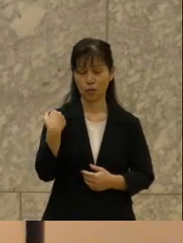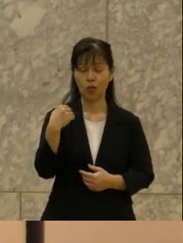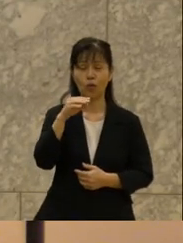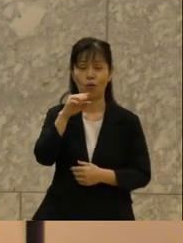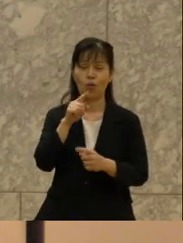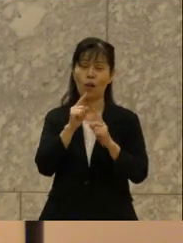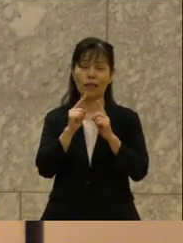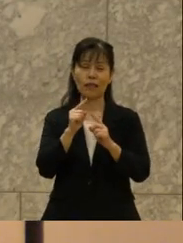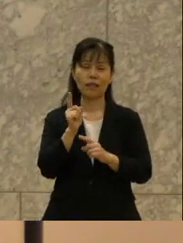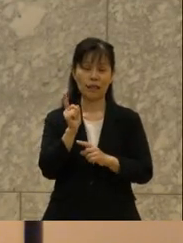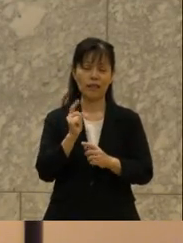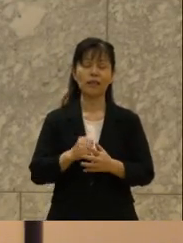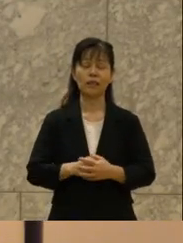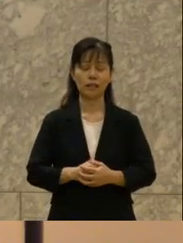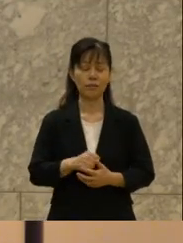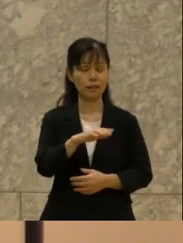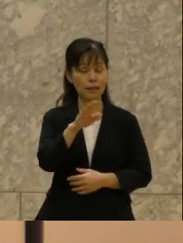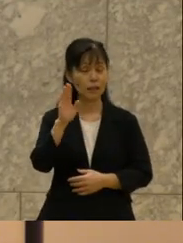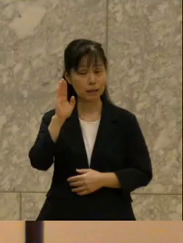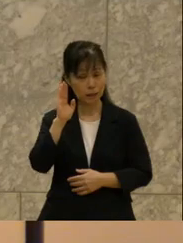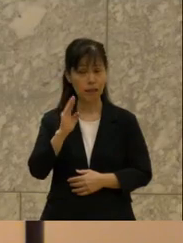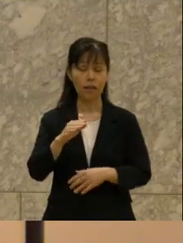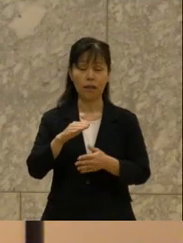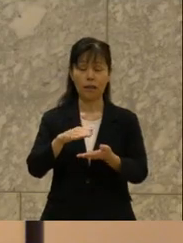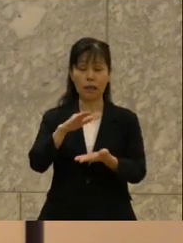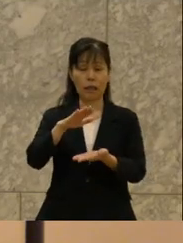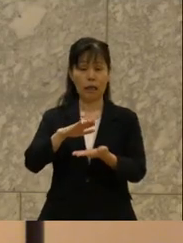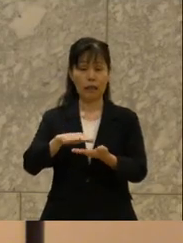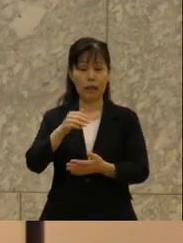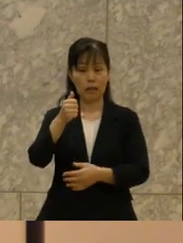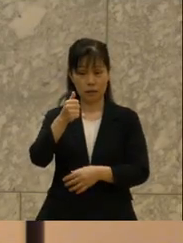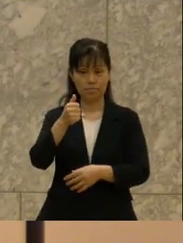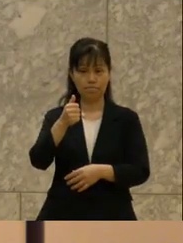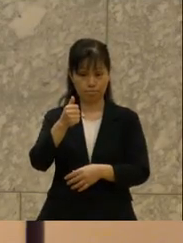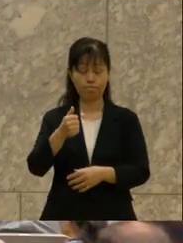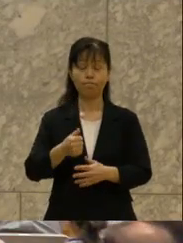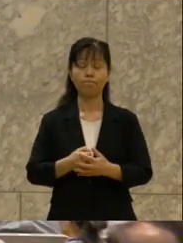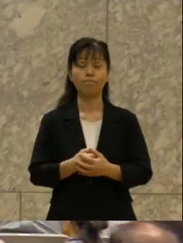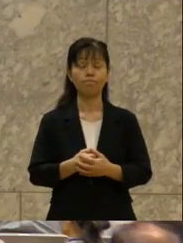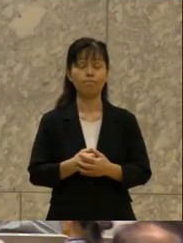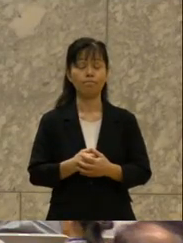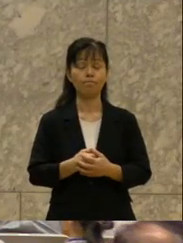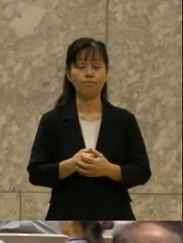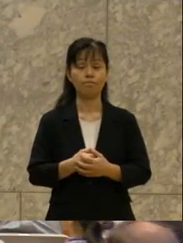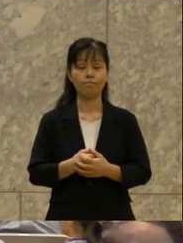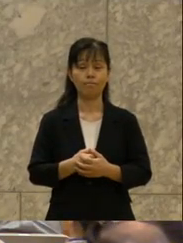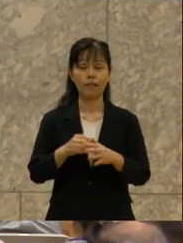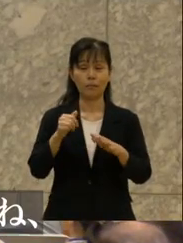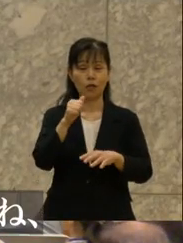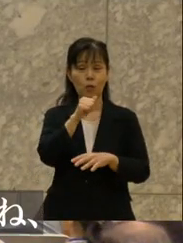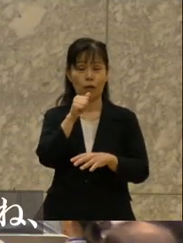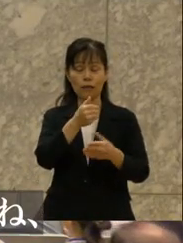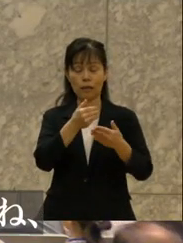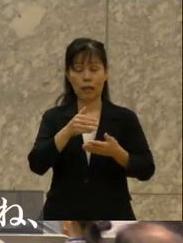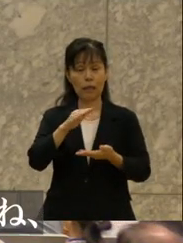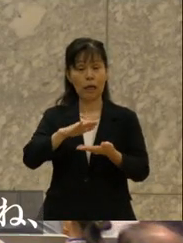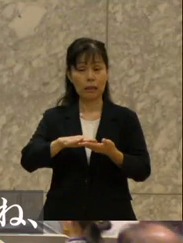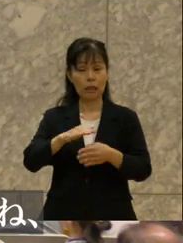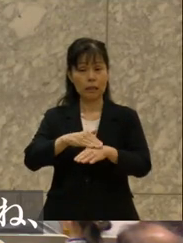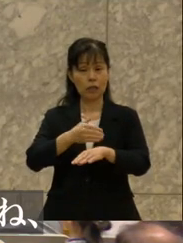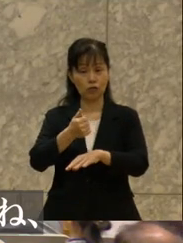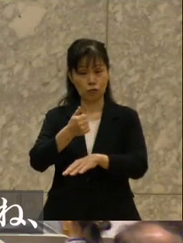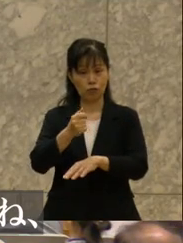ねお聴きいただいていた高田さんですね高田さん今日今ご紹介がありましたけれども高田さんは